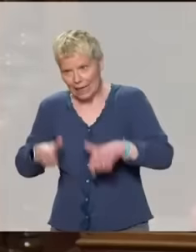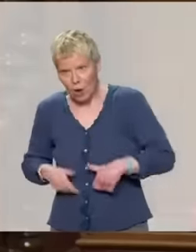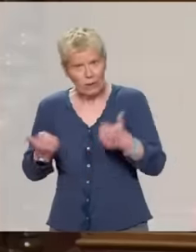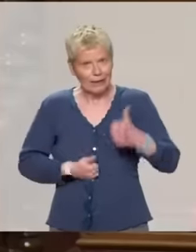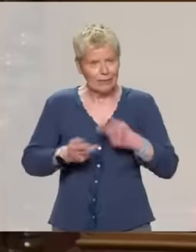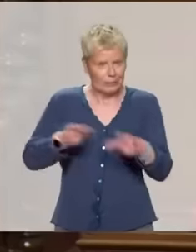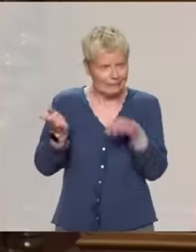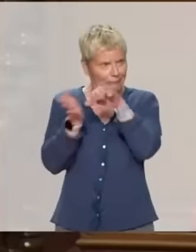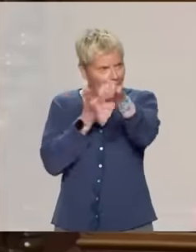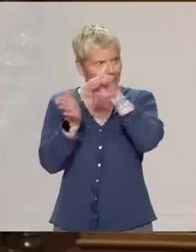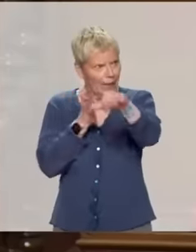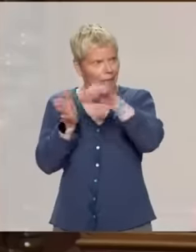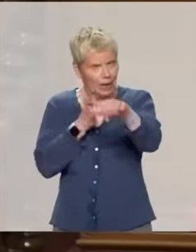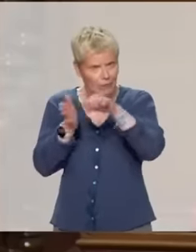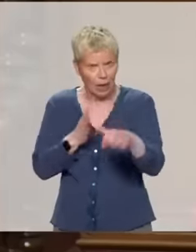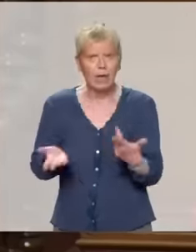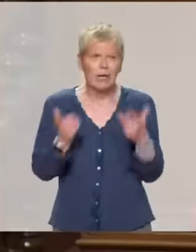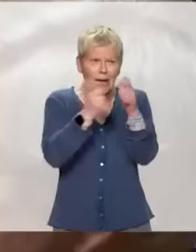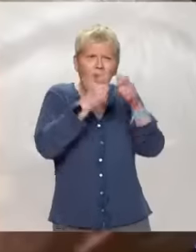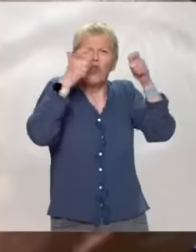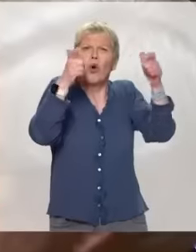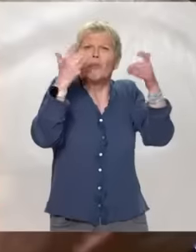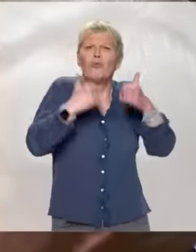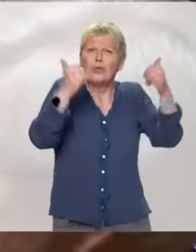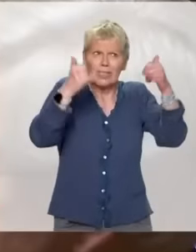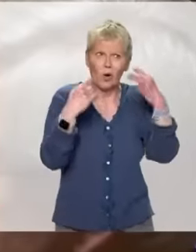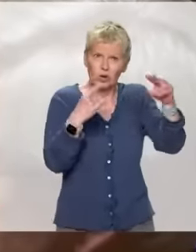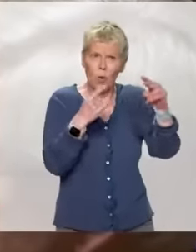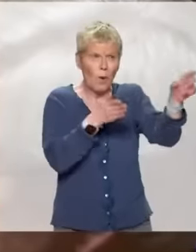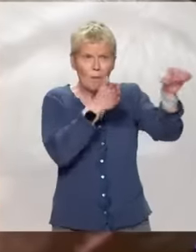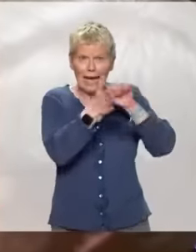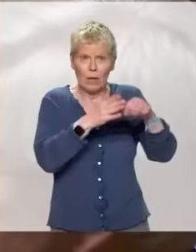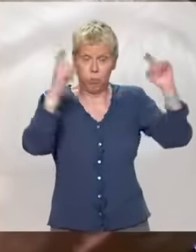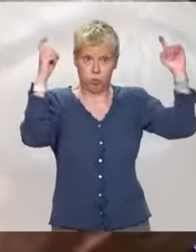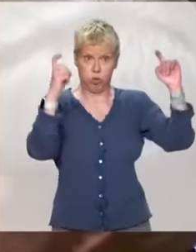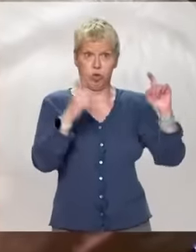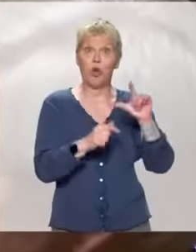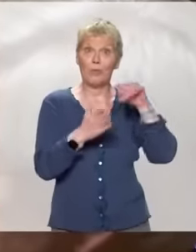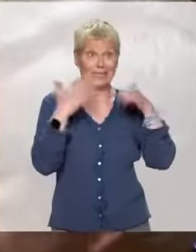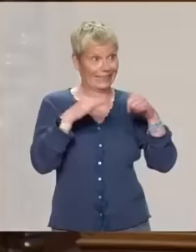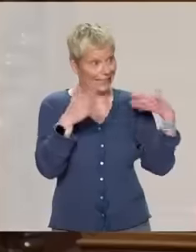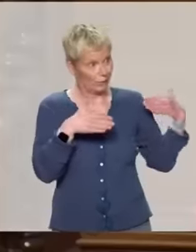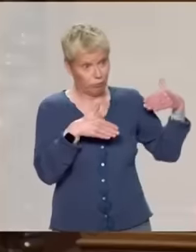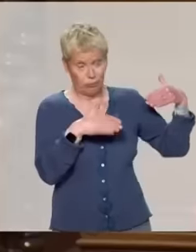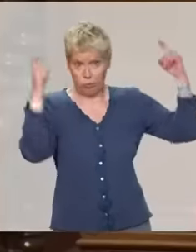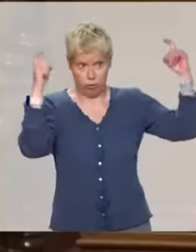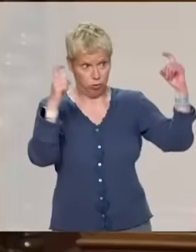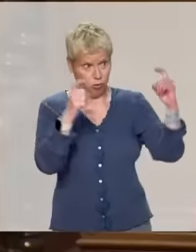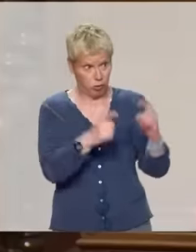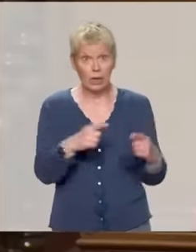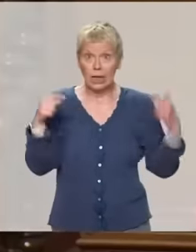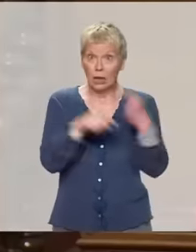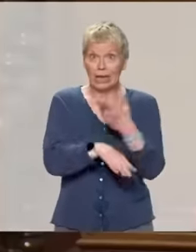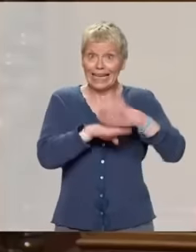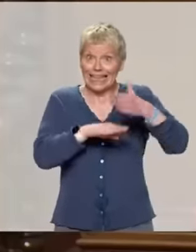services publics. Mais la part payée par les grandes entreprises chute depuis 2016, quand les crédits d'impôt leur profitent